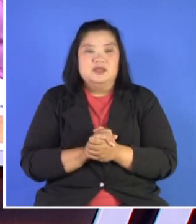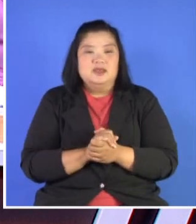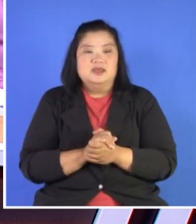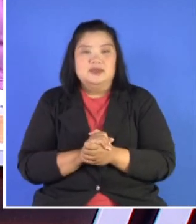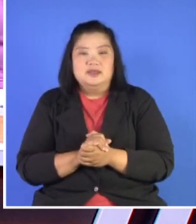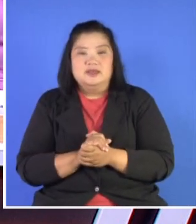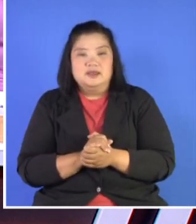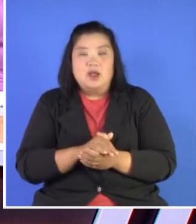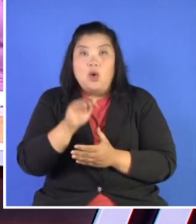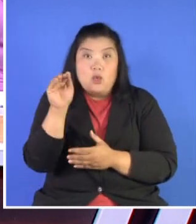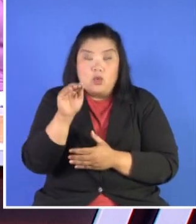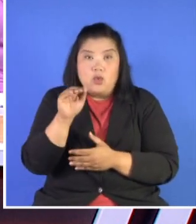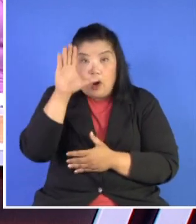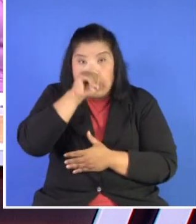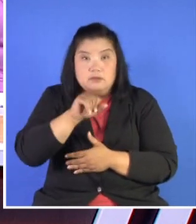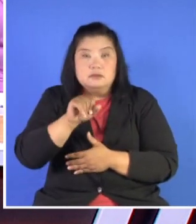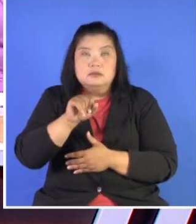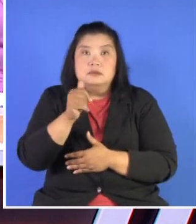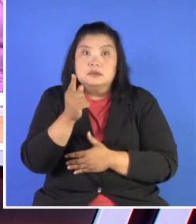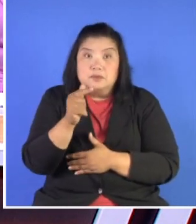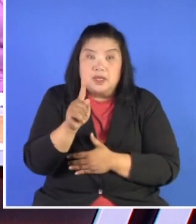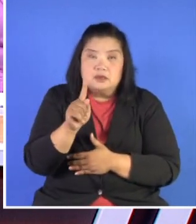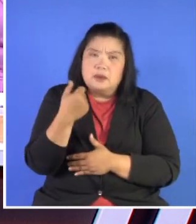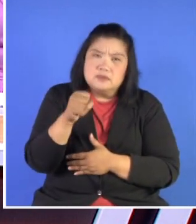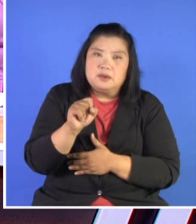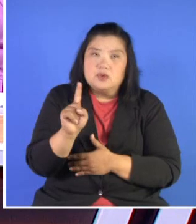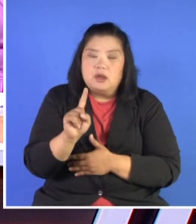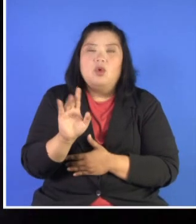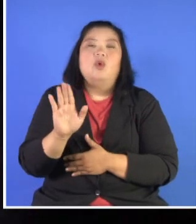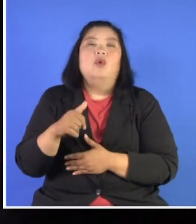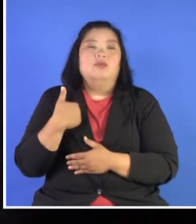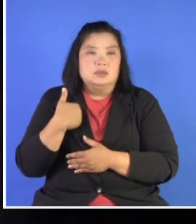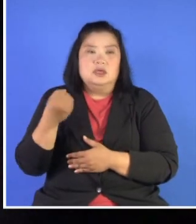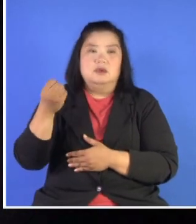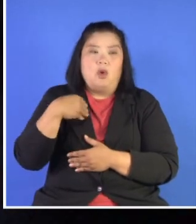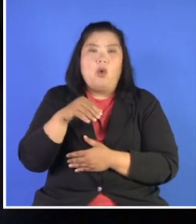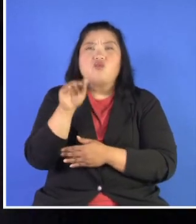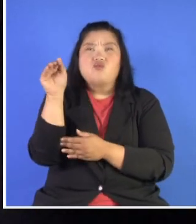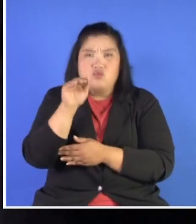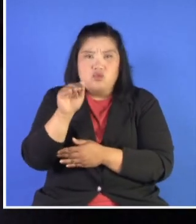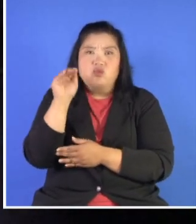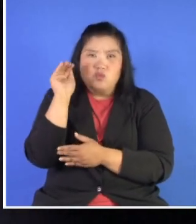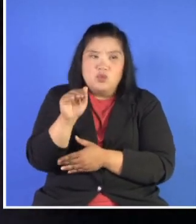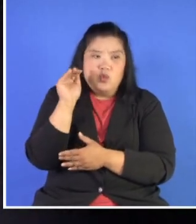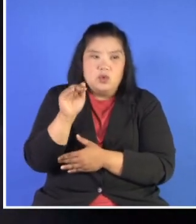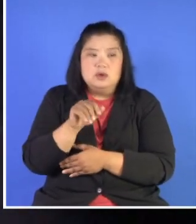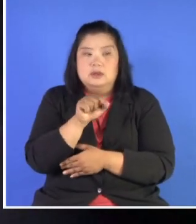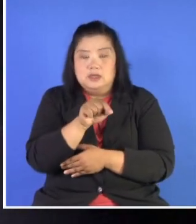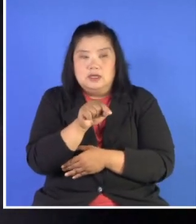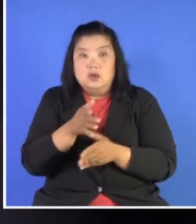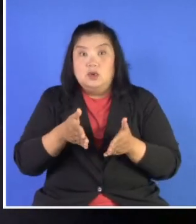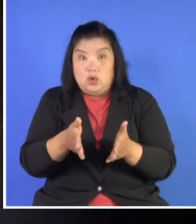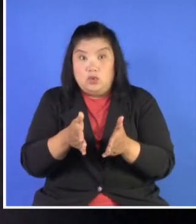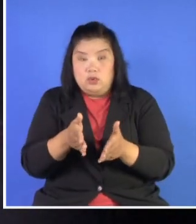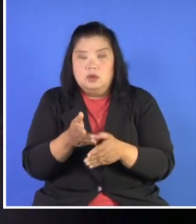่ะ4ทุ่มนะคะที่ทางเจ้าหน้าที่เขาได้รับแจ้งนะคะว่ามีงูเข้าบ้านแล้วเป็นงูเห่าด้วยนะคะในซอยเพชรเกษม